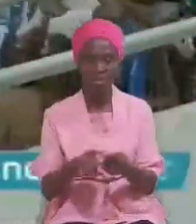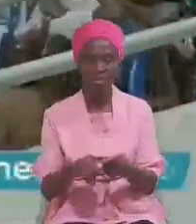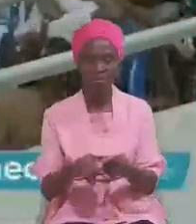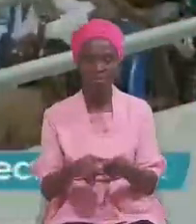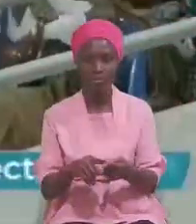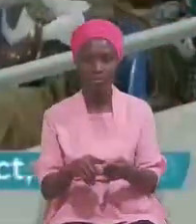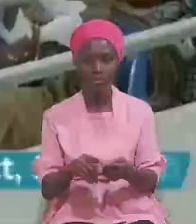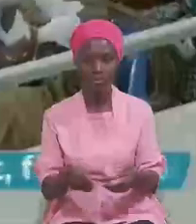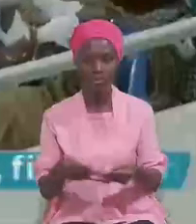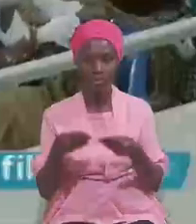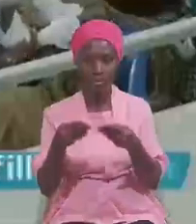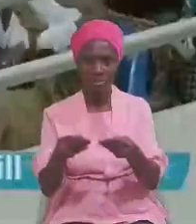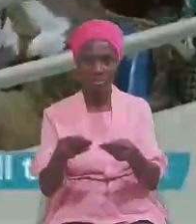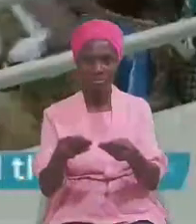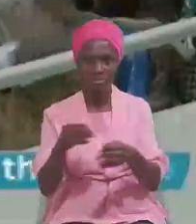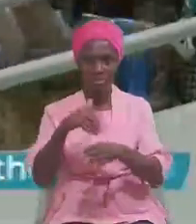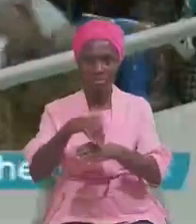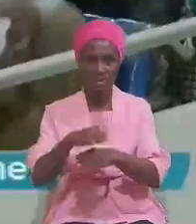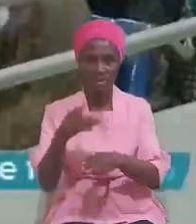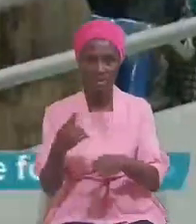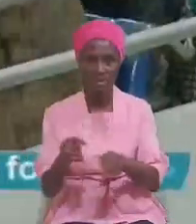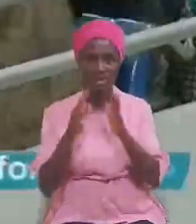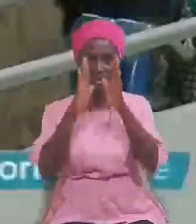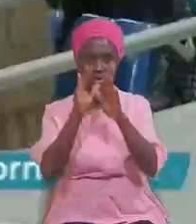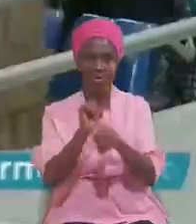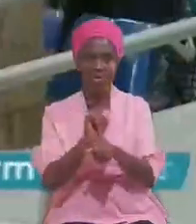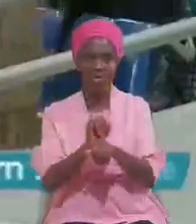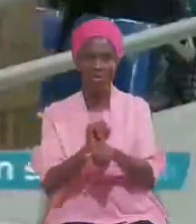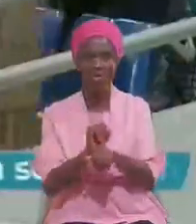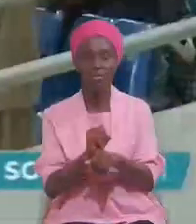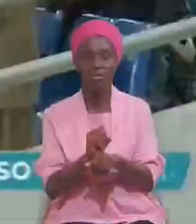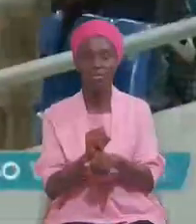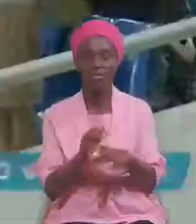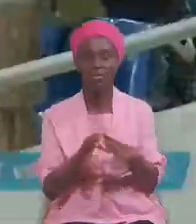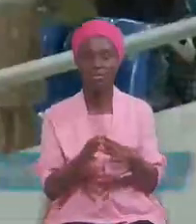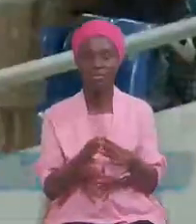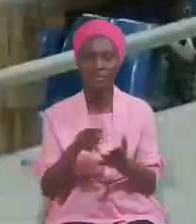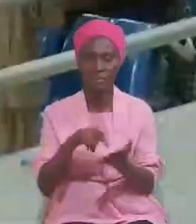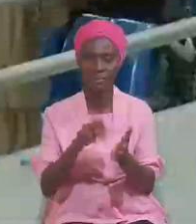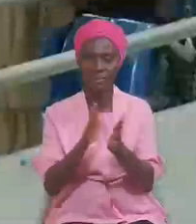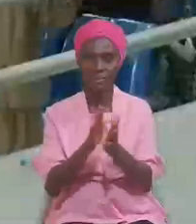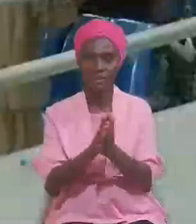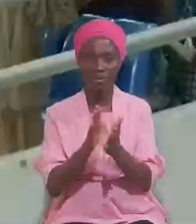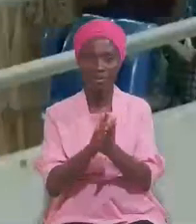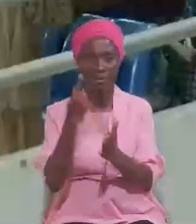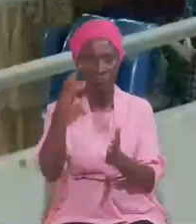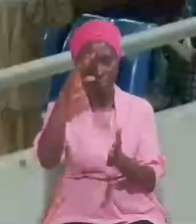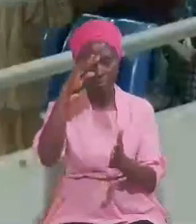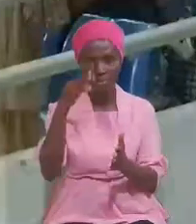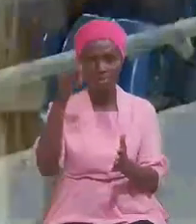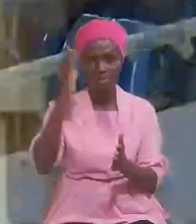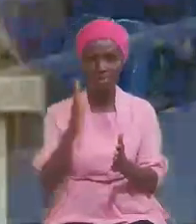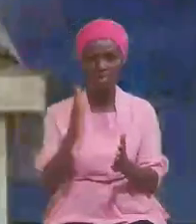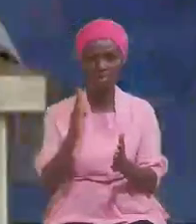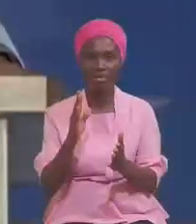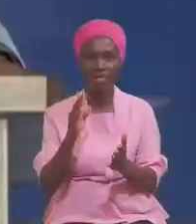faire pleuvoir les miracles sur vous. Ovationnons le Seigneur comme nous accueillons l'homme de Dieu.